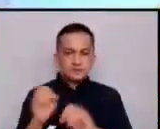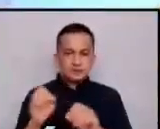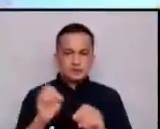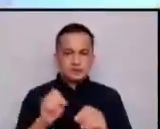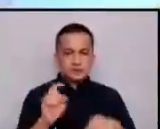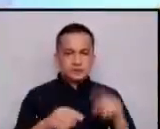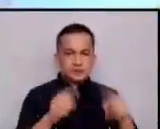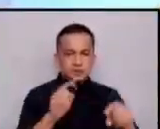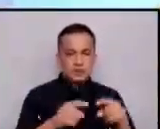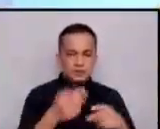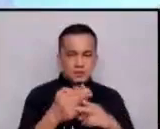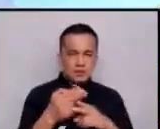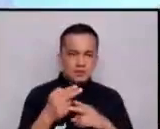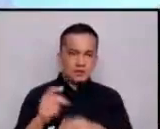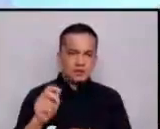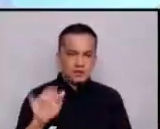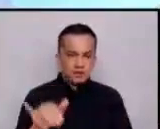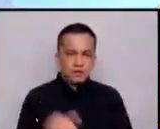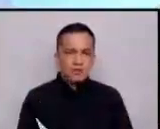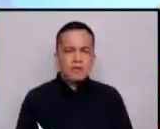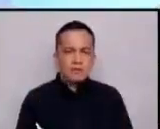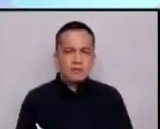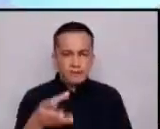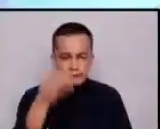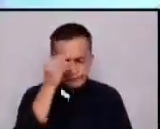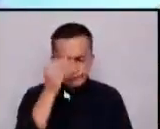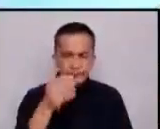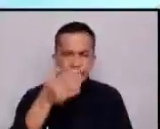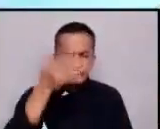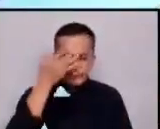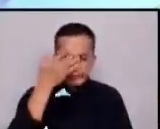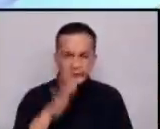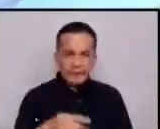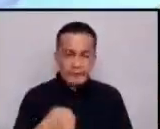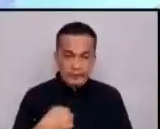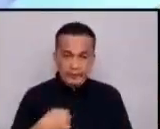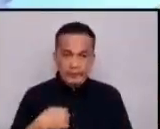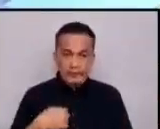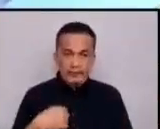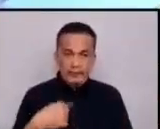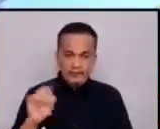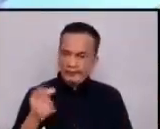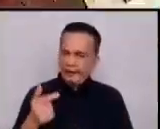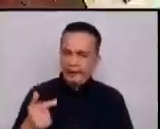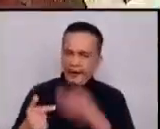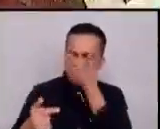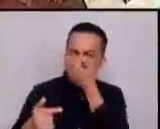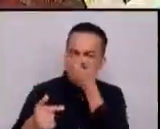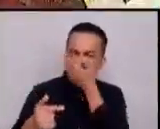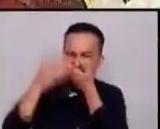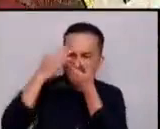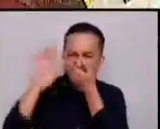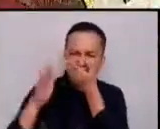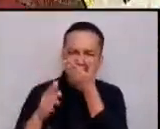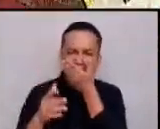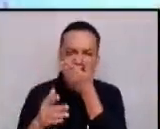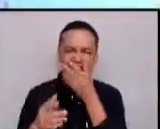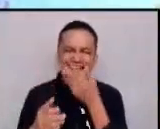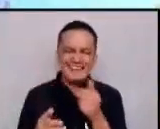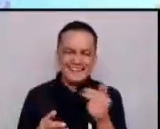at natuto. Ang galing naman ni Ray. Oo, kasi ako dati nung aso ko, hindi ko natutunan niya. Ang galing niya